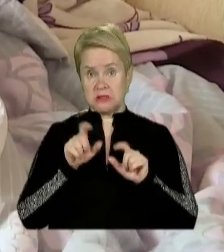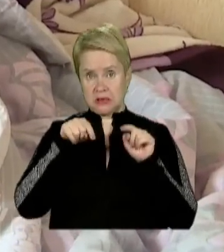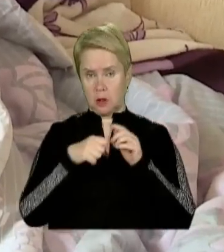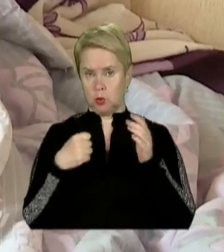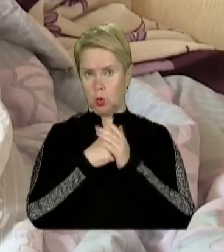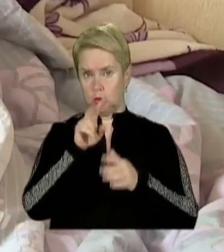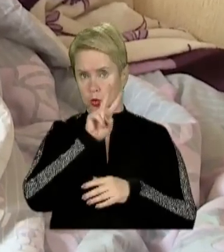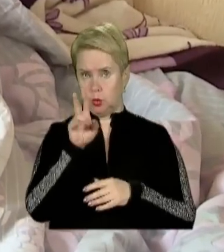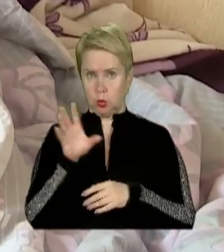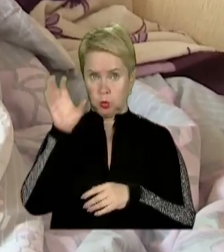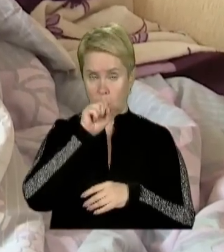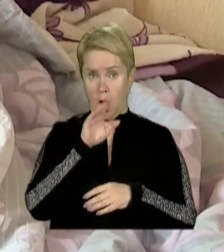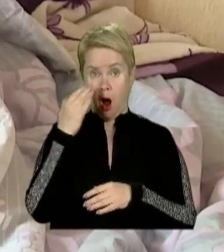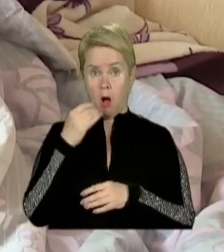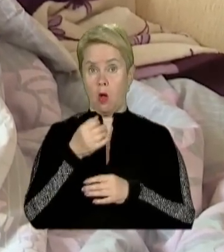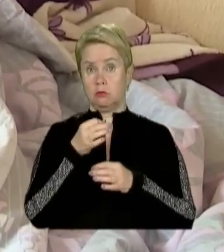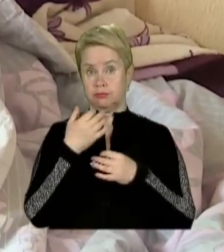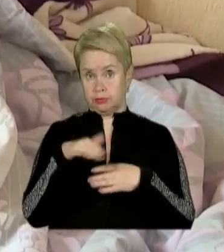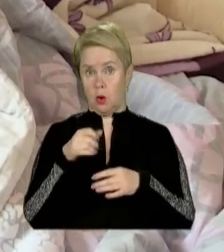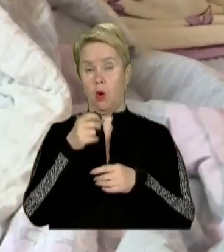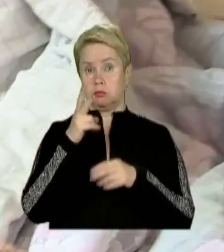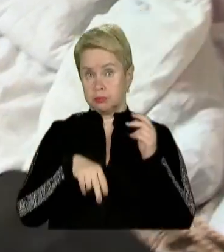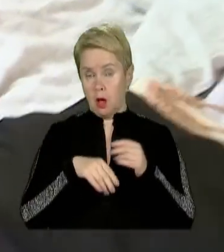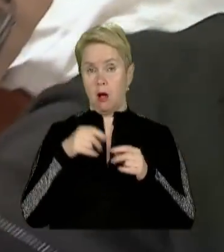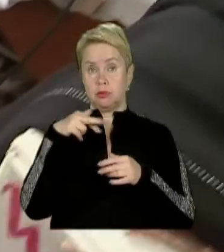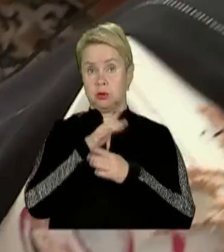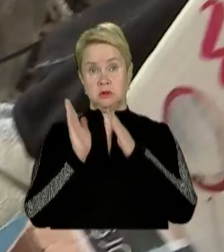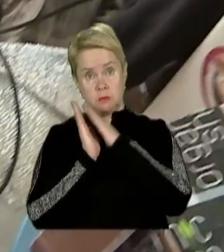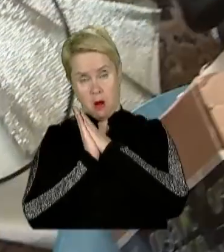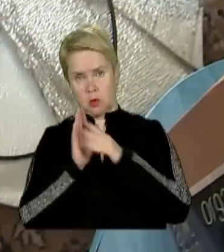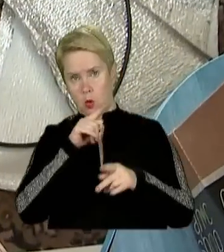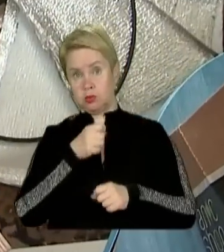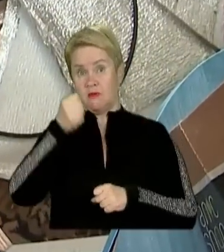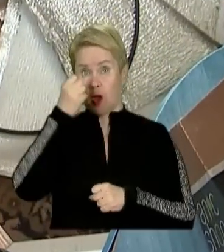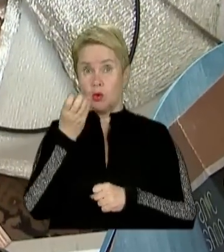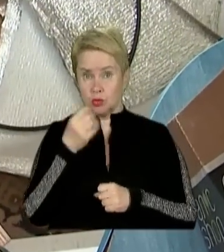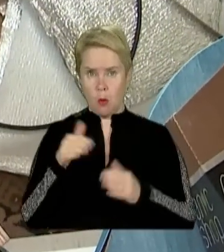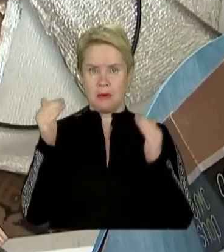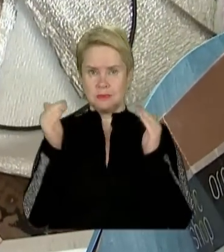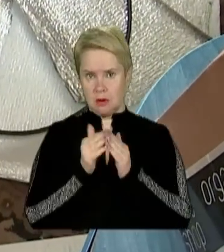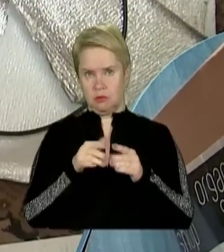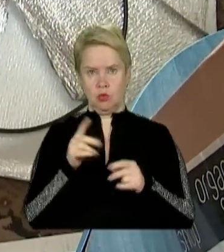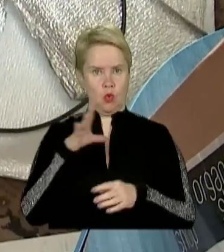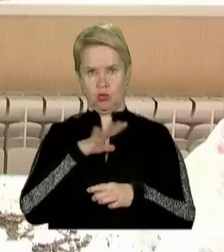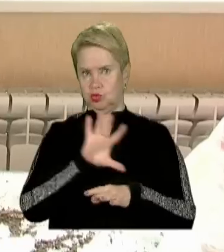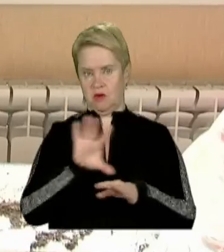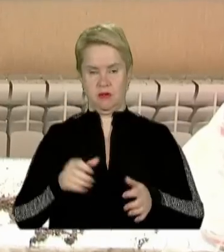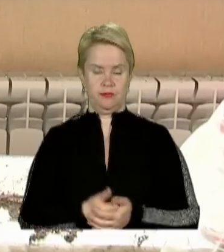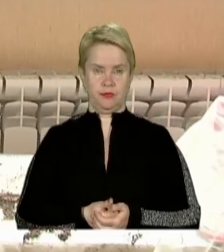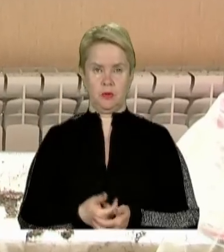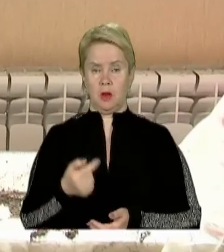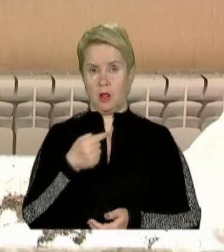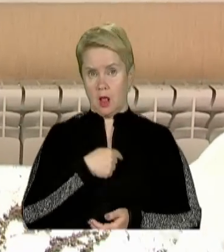до другої ночі. А по відбою пішла спати у квартиру, що росіяни вдарять по їхньому селищу, не очікувала.